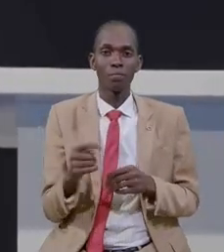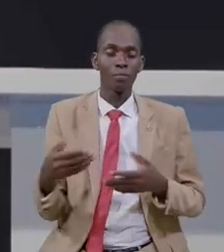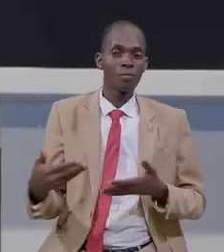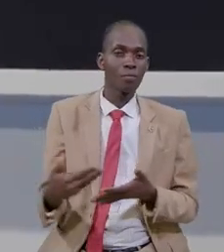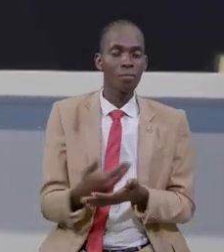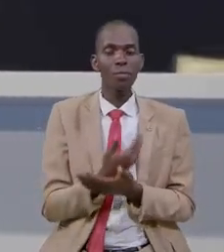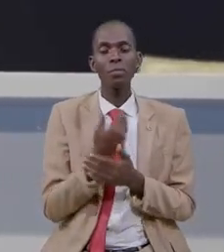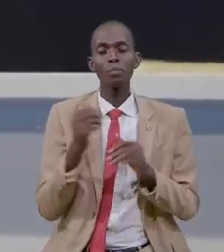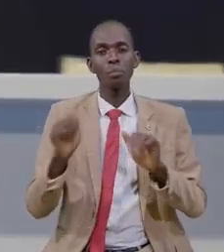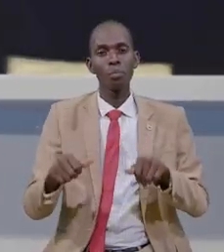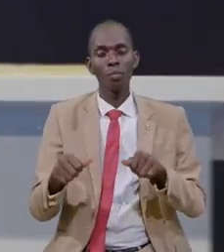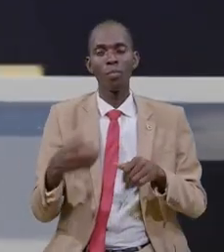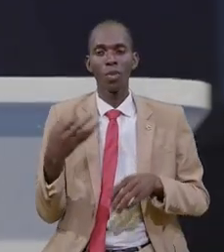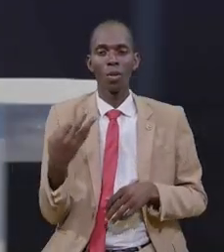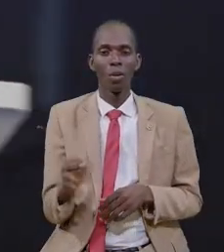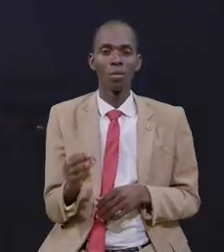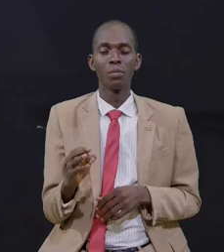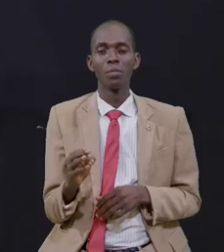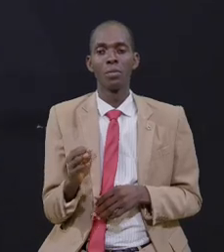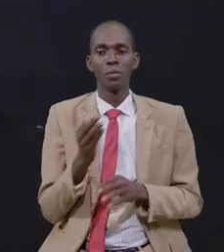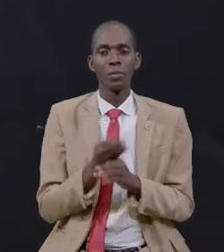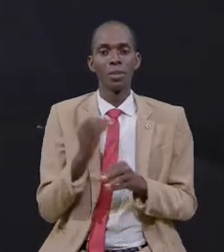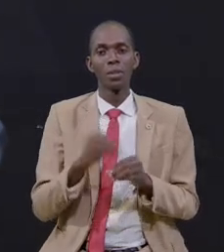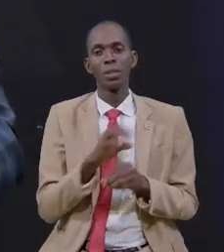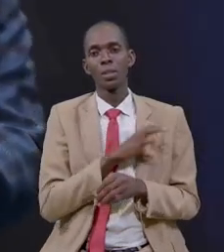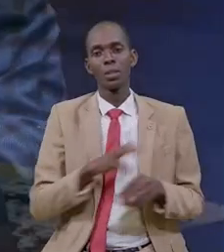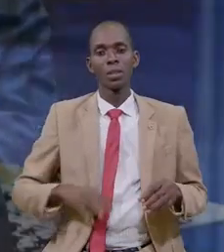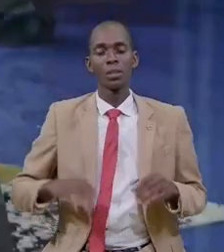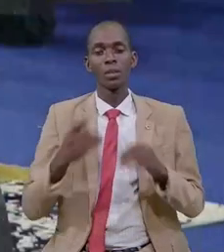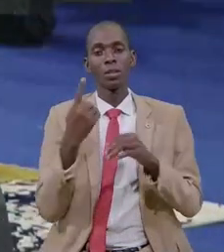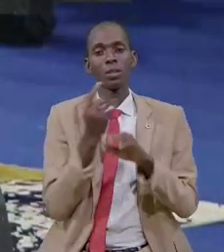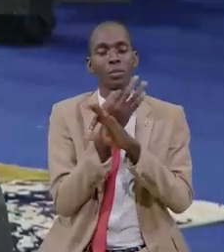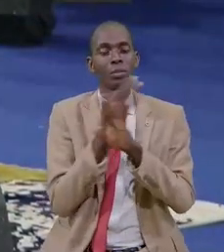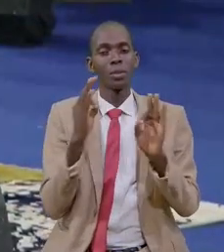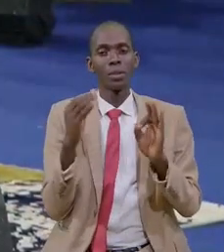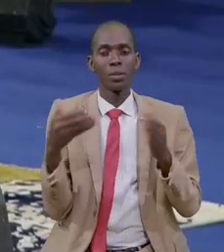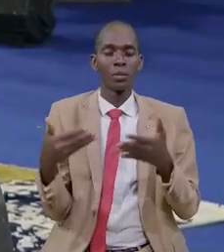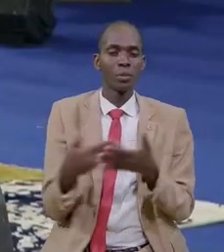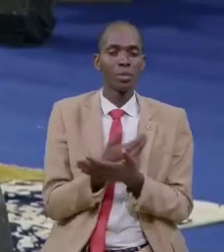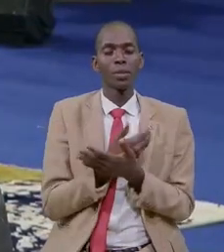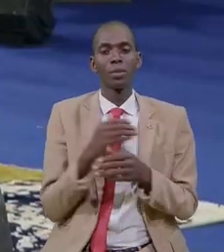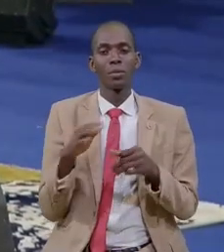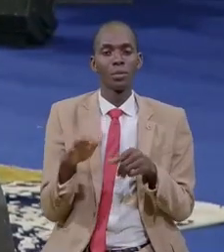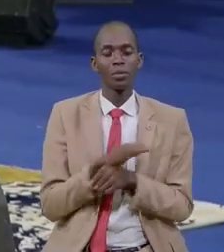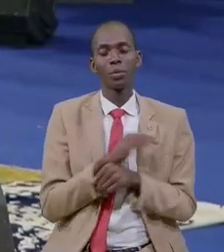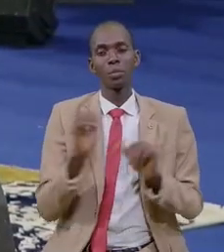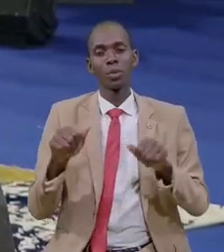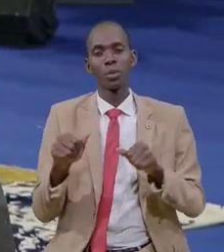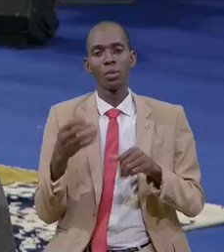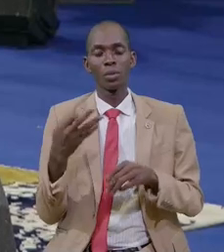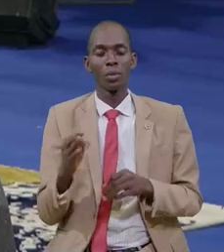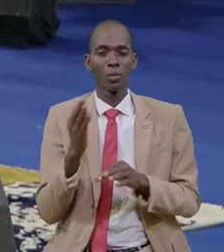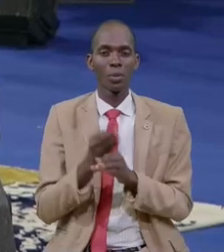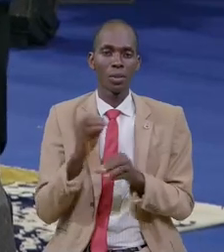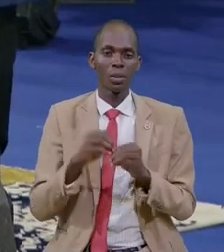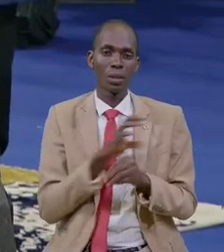complètes de la foi en Christ. » Les possibilités gratuites, fraîches et complètes de la foi en Christ.